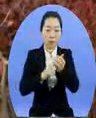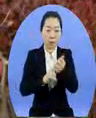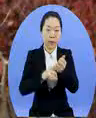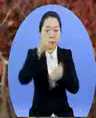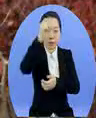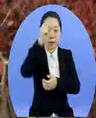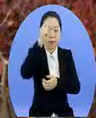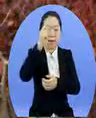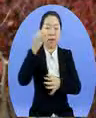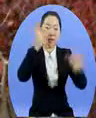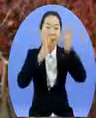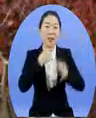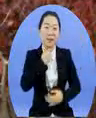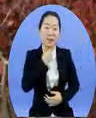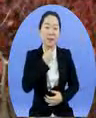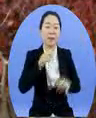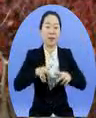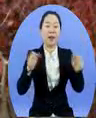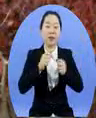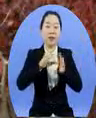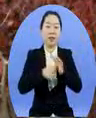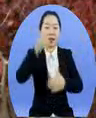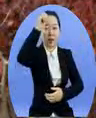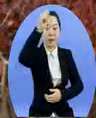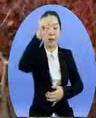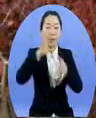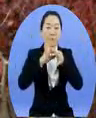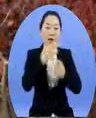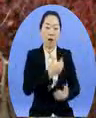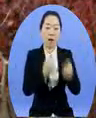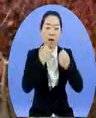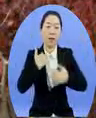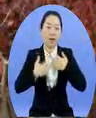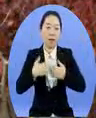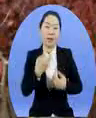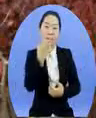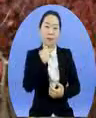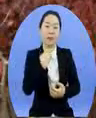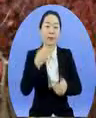꽁꽁 숨겨놨던 배드민턴 채 찾아들고 싶으시죠? 올겨울 배드민턴으로